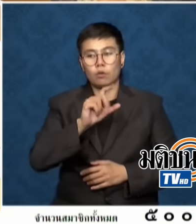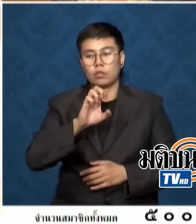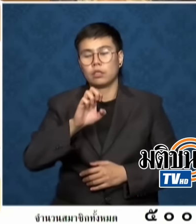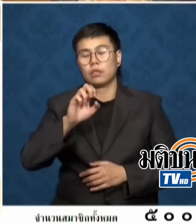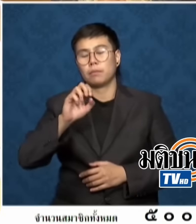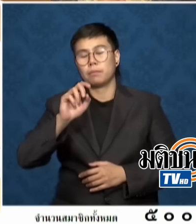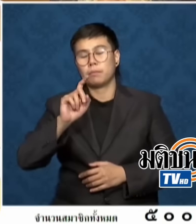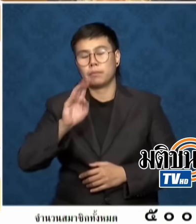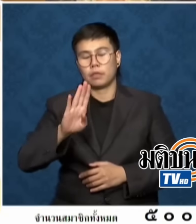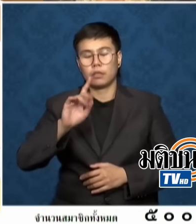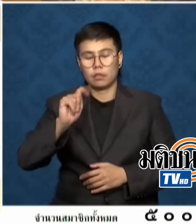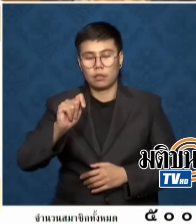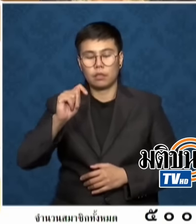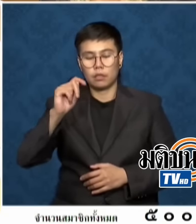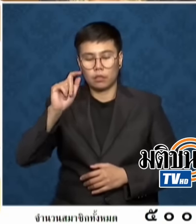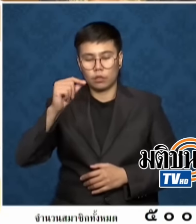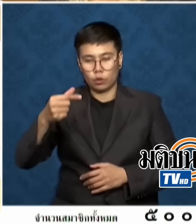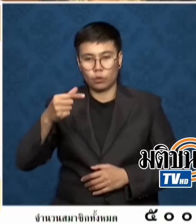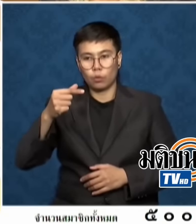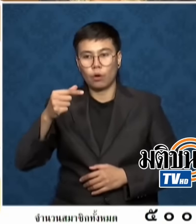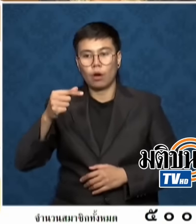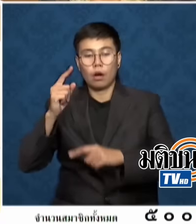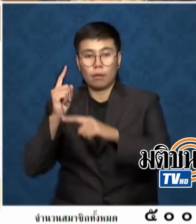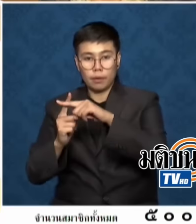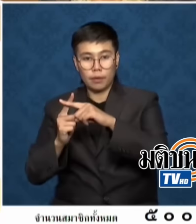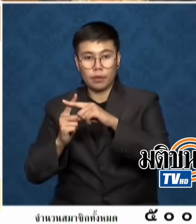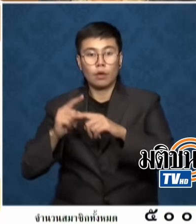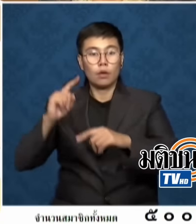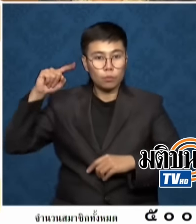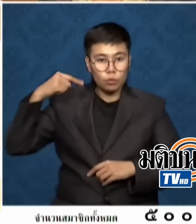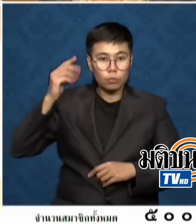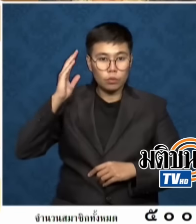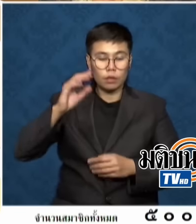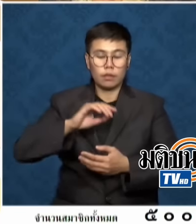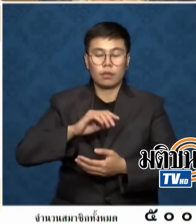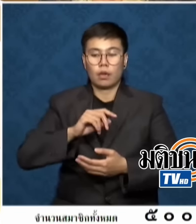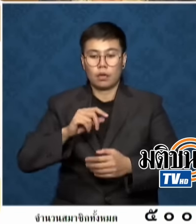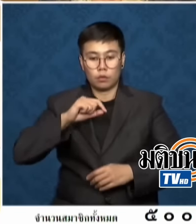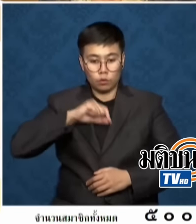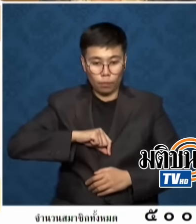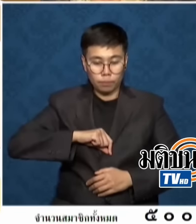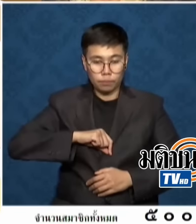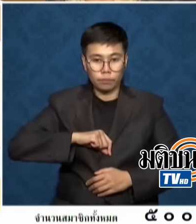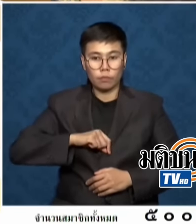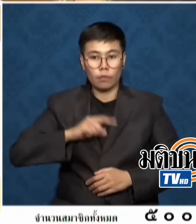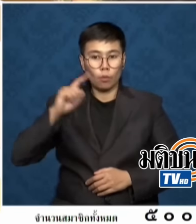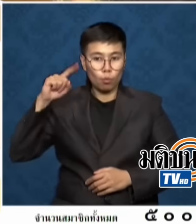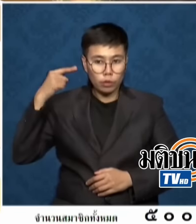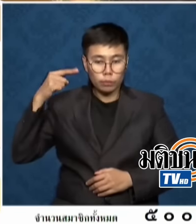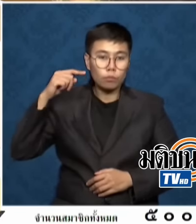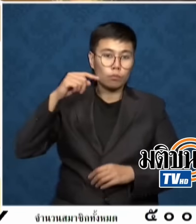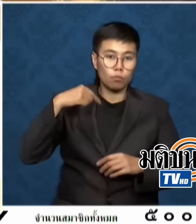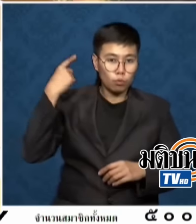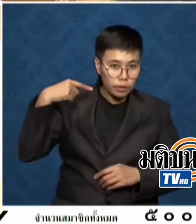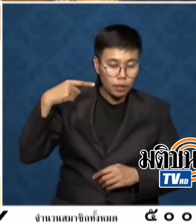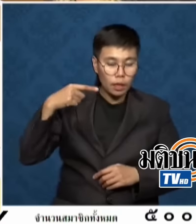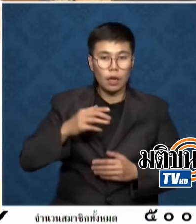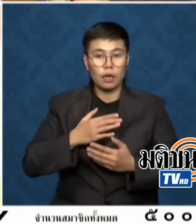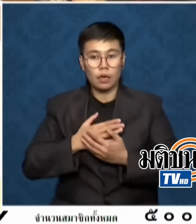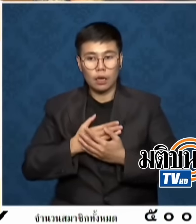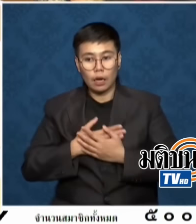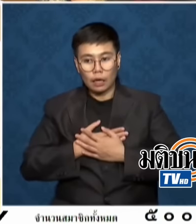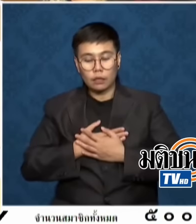LGBTQIANS+ กรณีศึกษาบุพการีเลสเบี้ยนในสหรัฐอเมริกาเมื่อเทียบกับบุพการีรักต่างเ